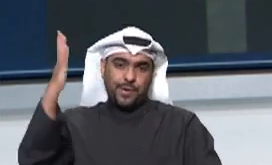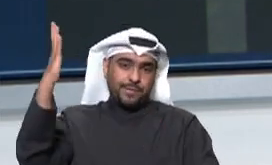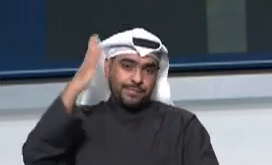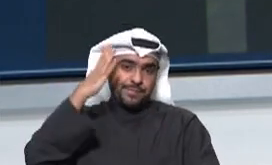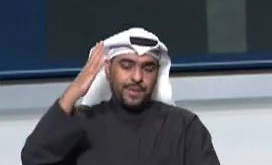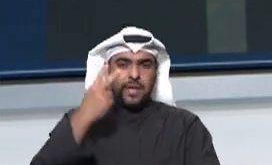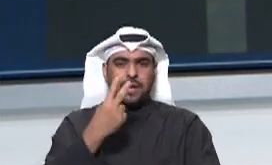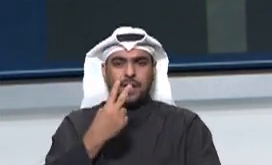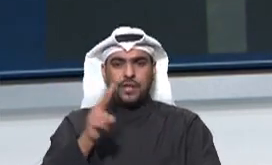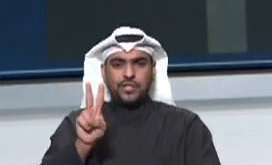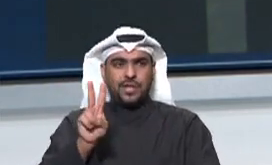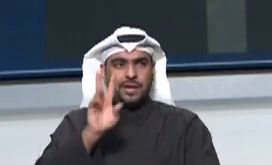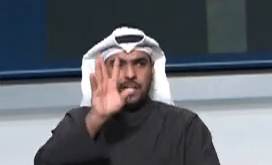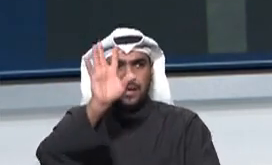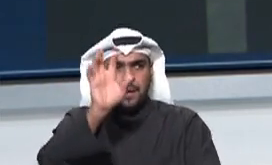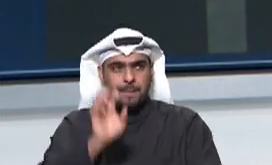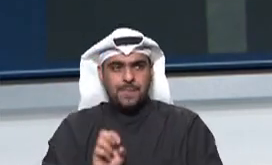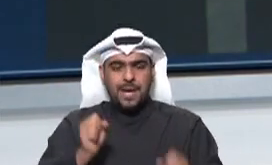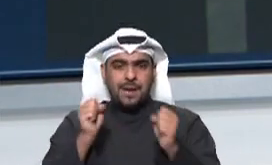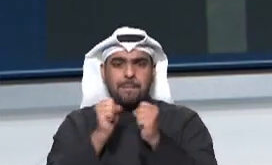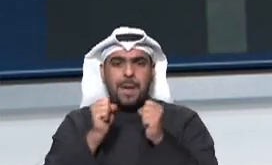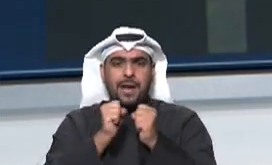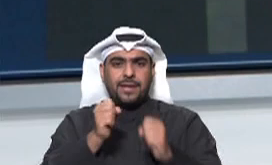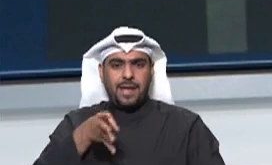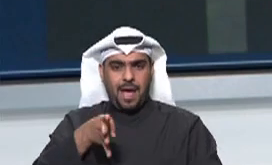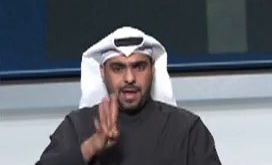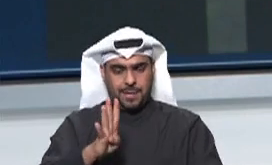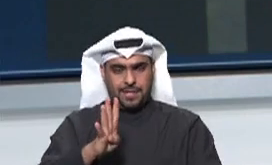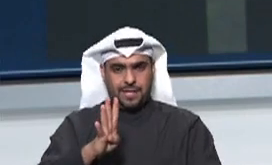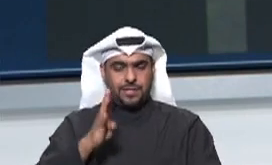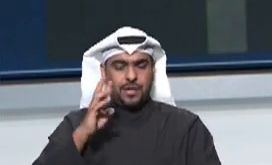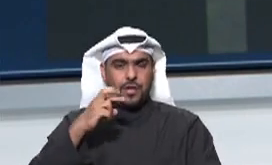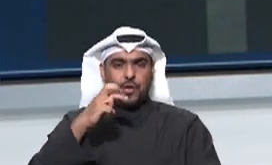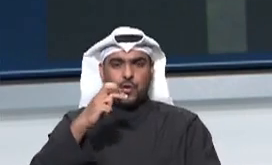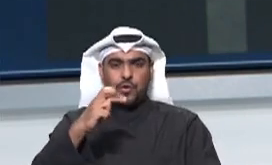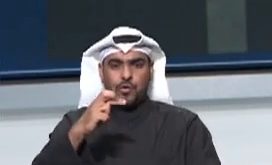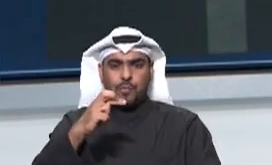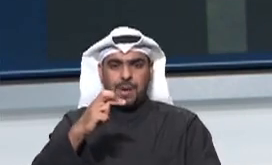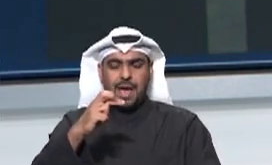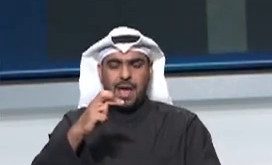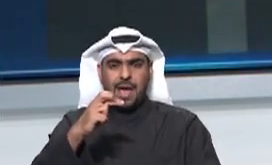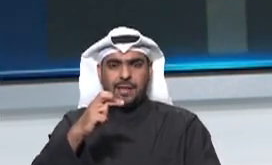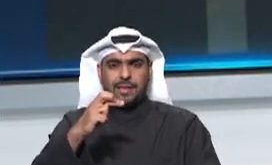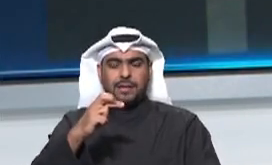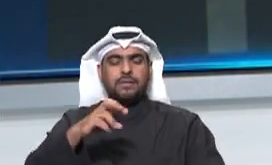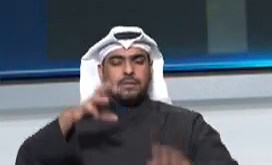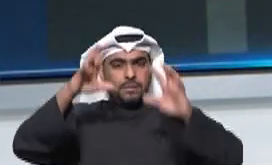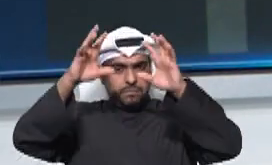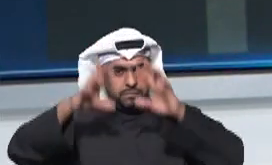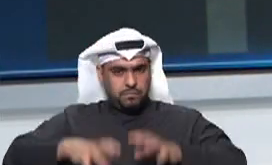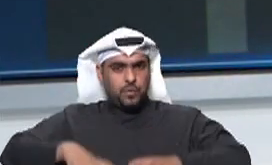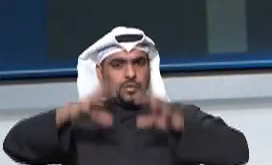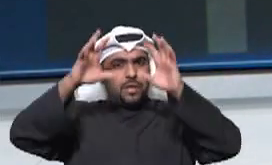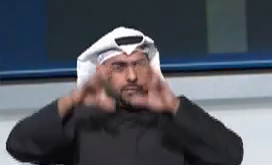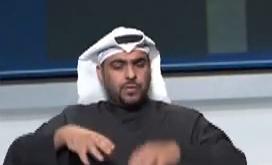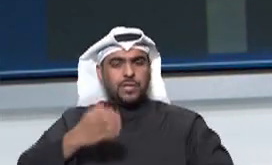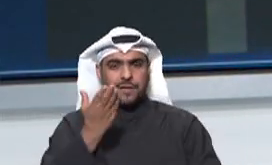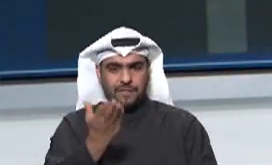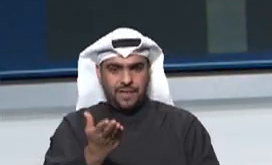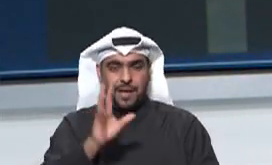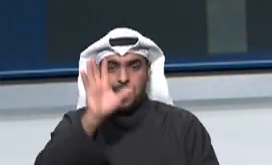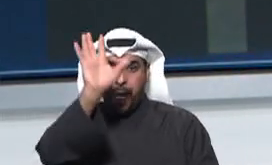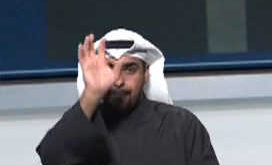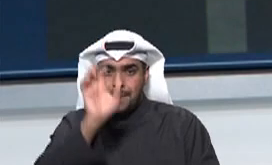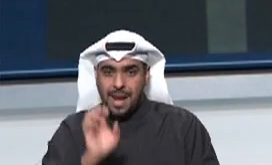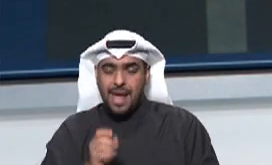الشمال غربي. فرص الأمطار راح تستمر ويانا طوال يوم الأحد حتى نهاية يوم الأحد، تدريجيا تتراجع السحب بعد ذلك